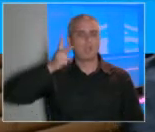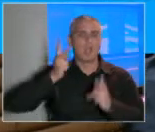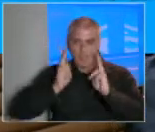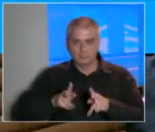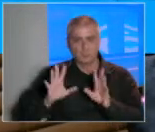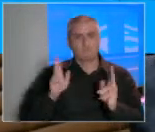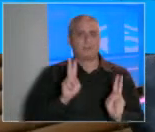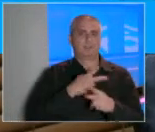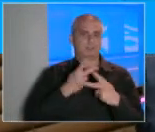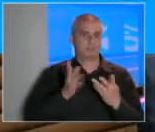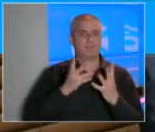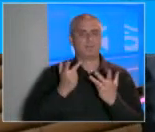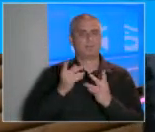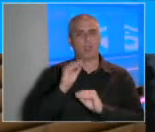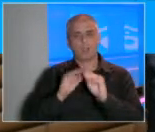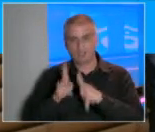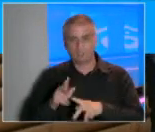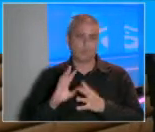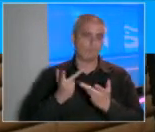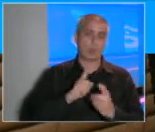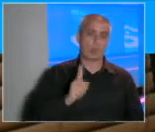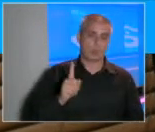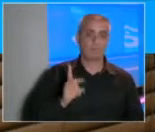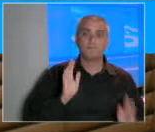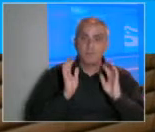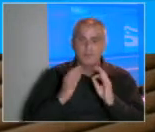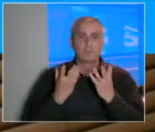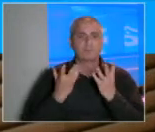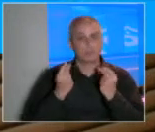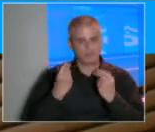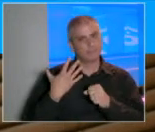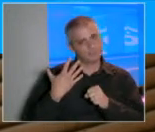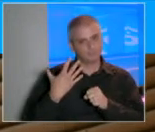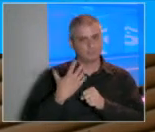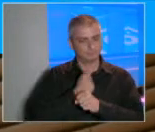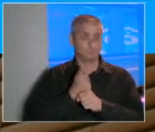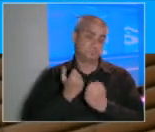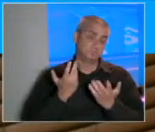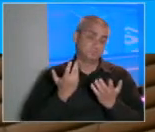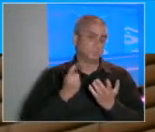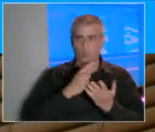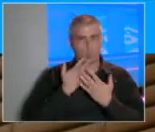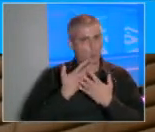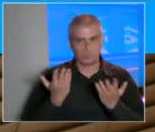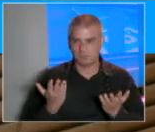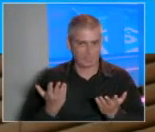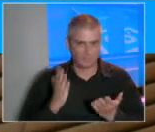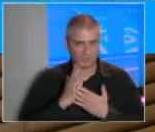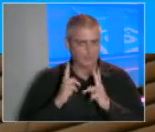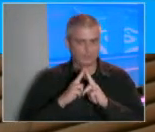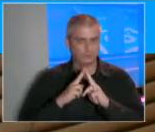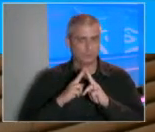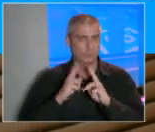אפשר ומה אי אפשר ומה פרקטי ולא פרקטי, ובאמת הרבה שיח לגמרי אחר, הוא לא חושף